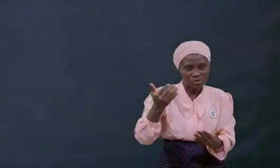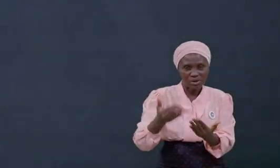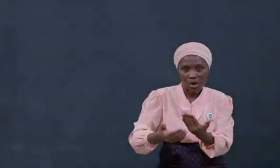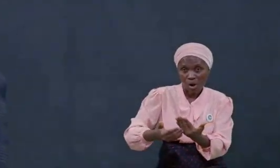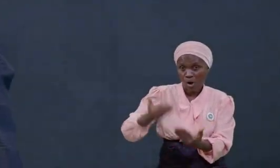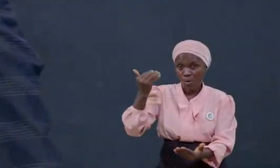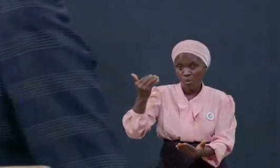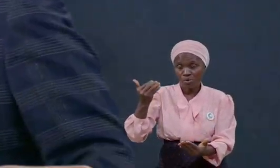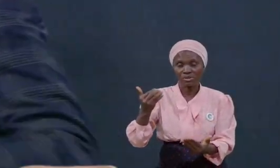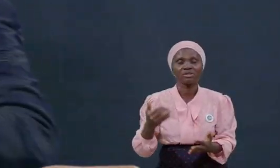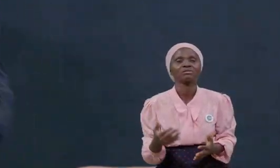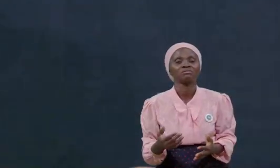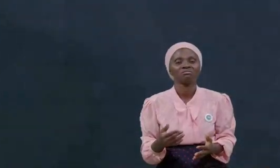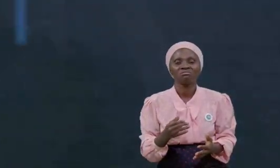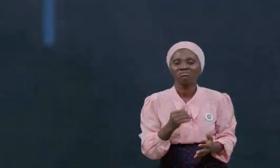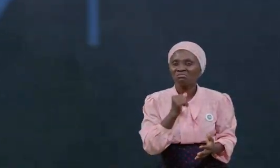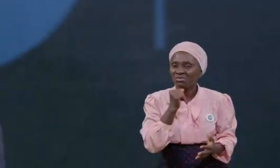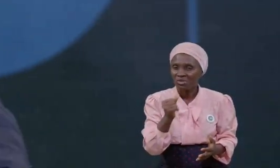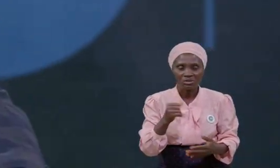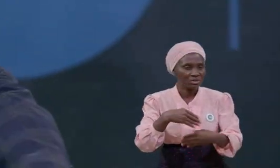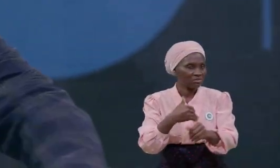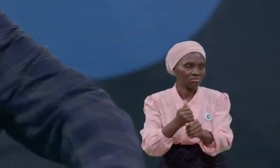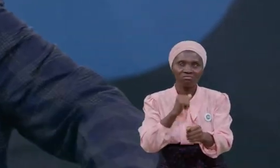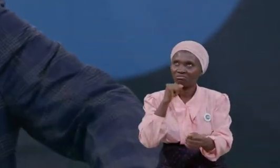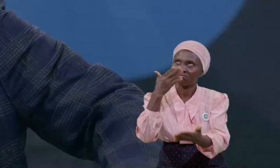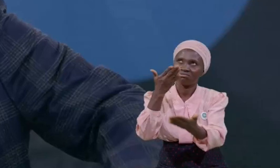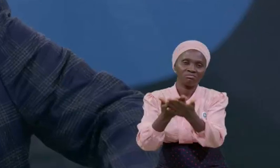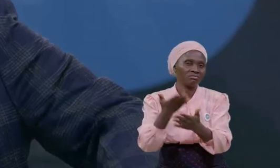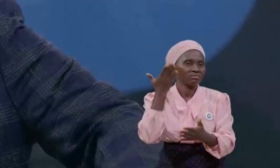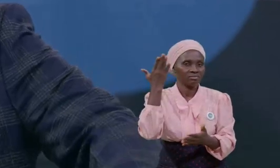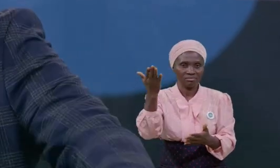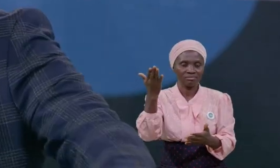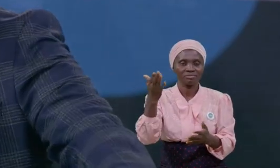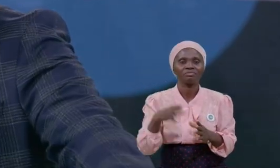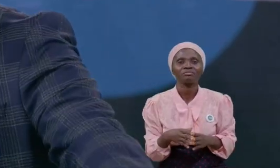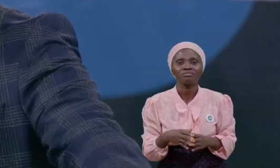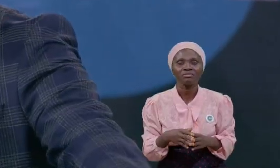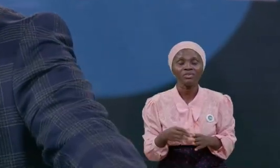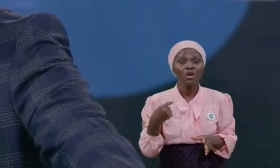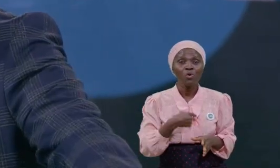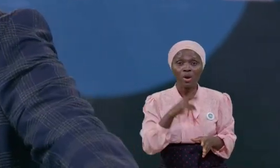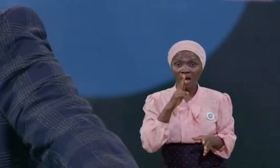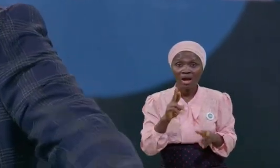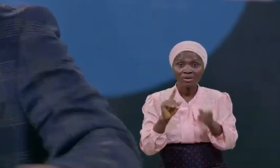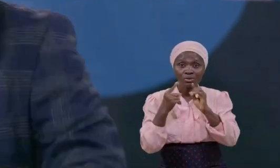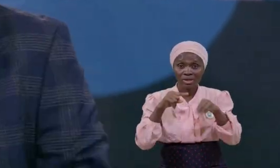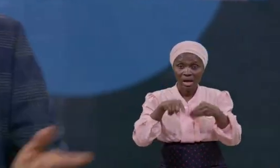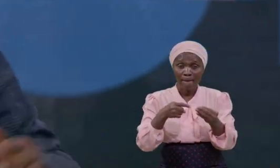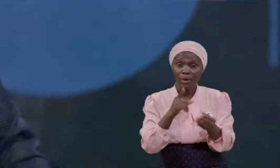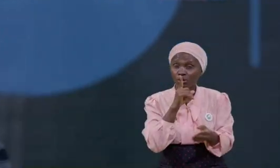ne pourra pas aller. Alors nous parlons de deuxième point, le véritable chrétien en son jour.